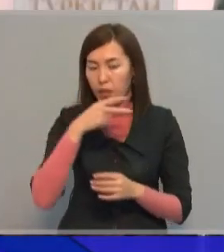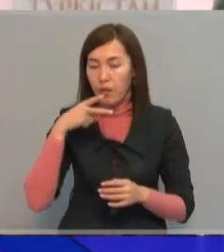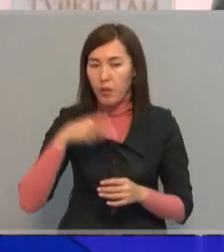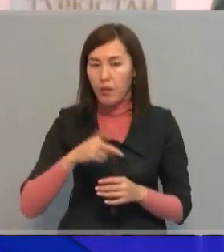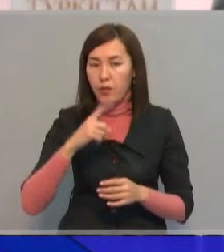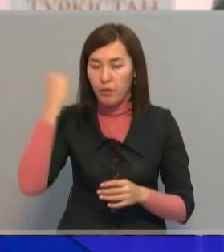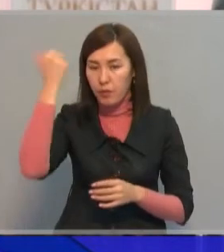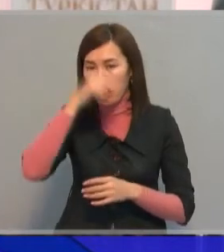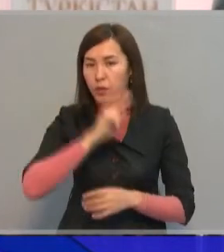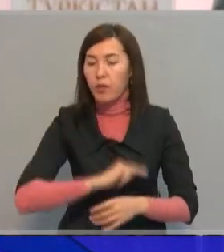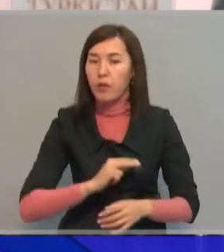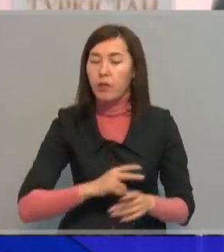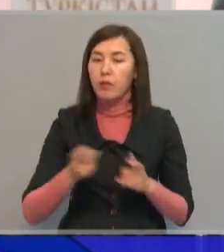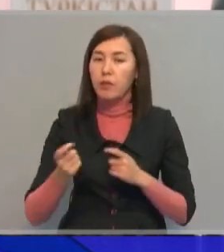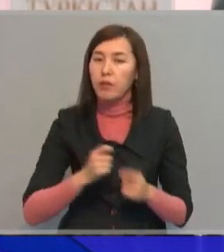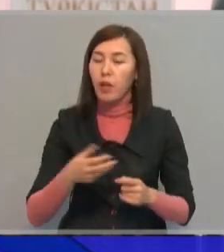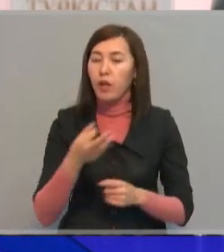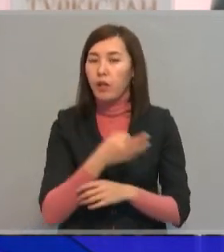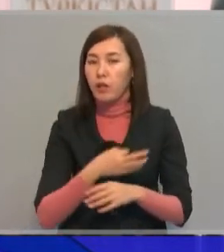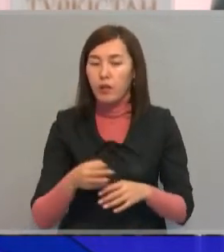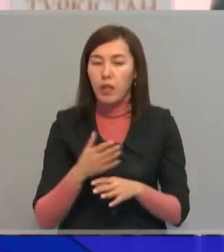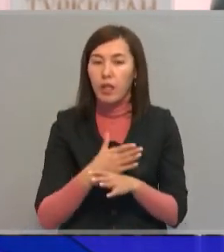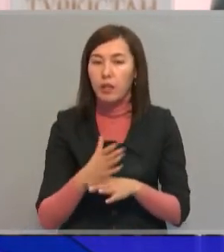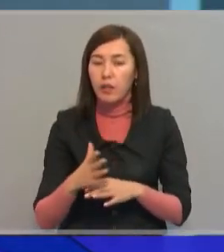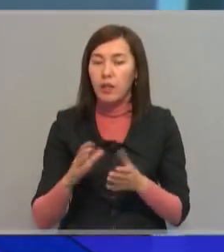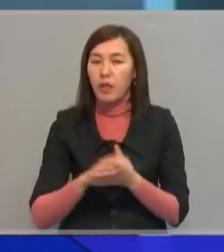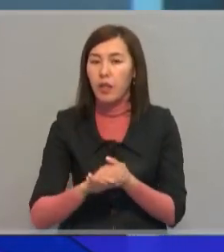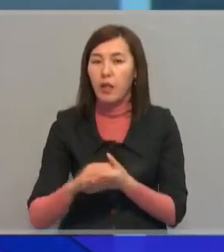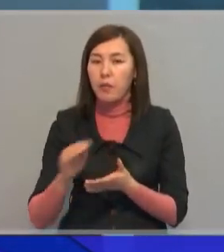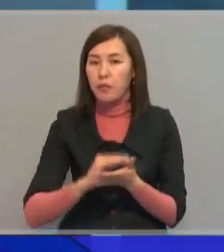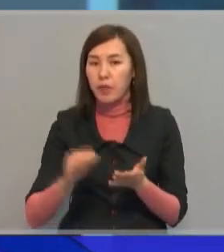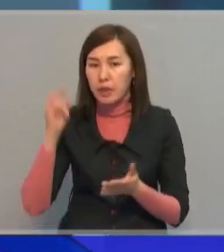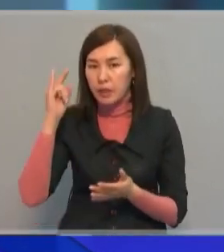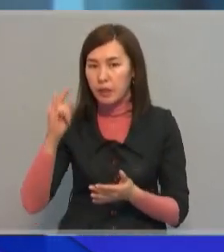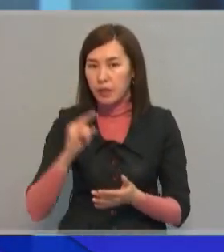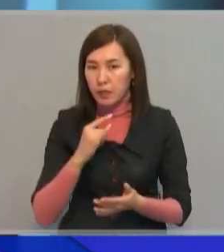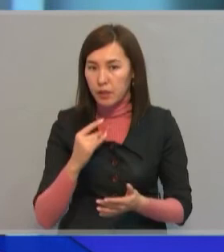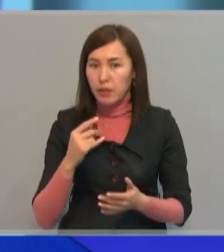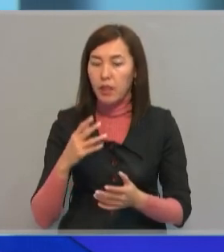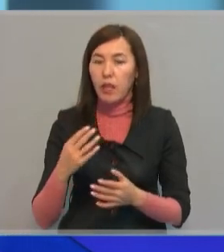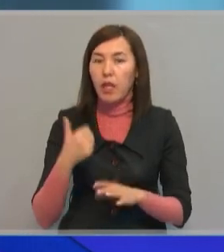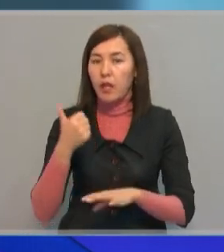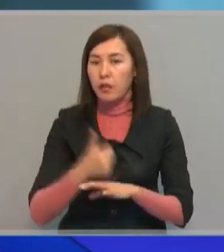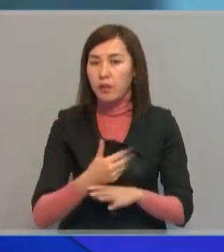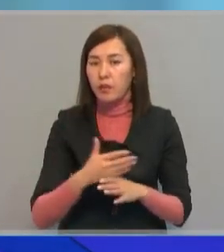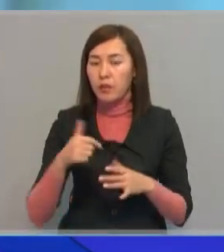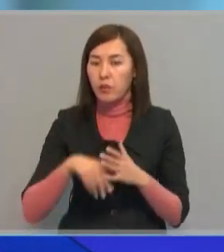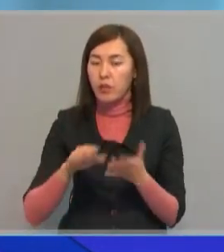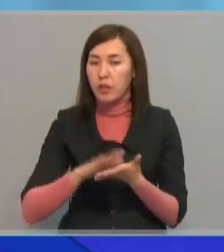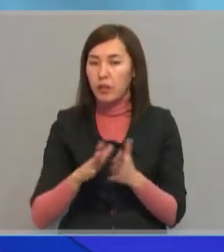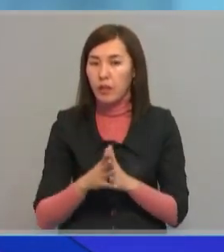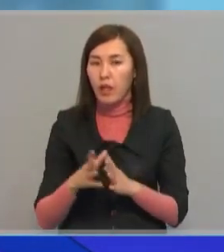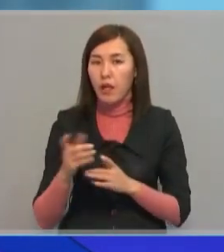2001 годы работал руководителем областного отделения Союза писателей Казахстана, заведующим отделом внутренней